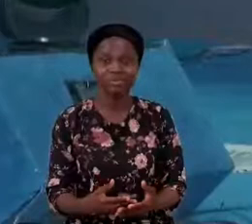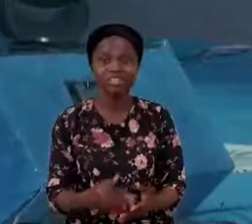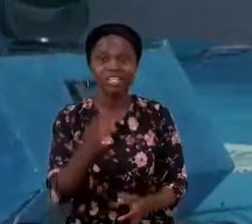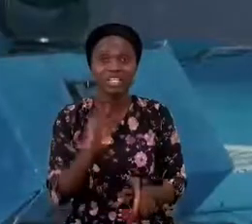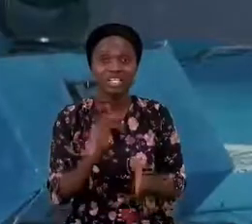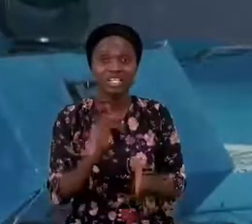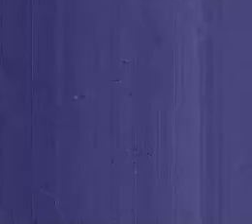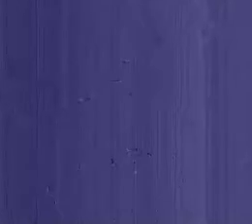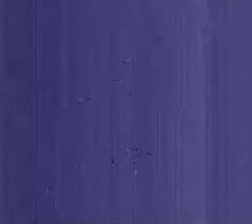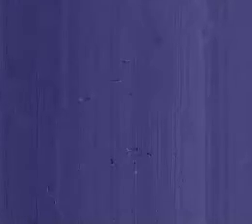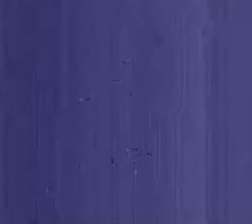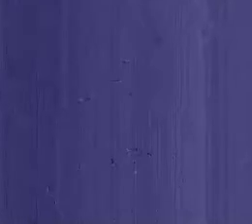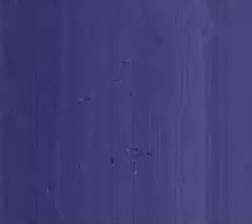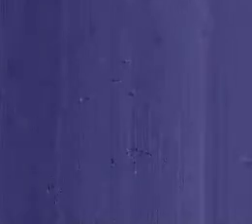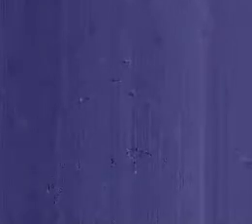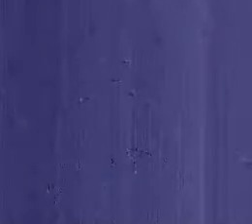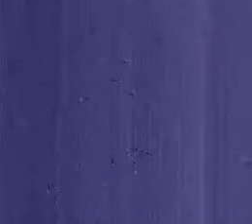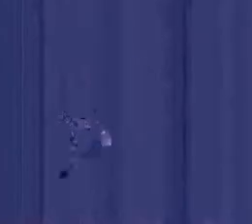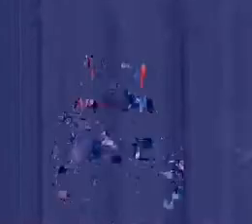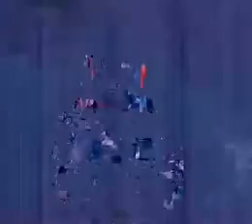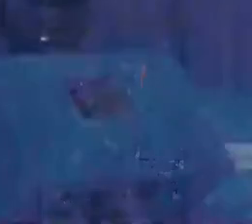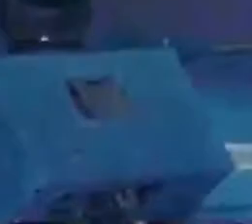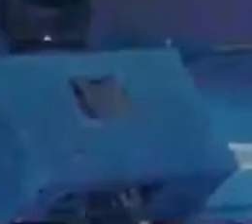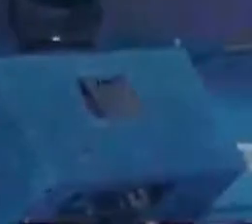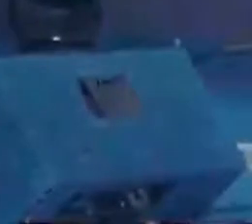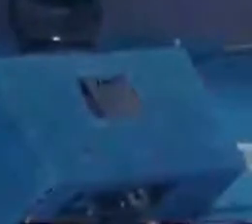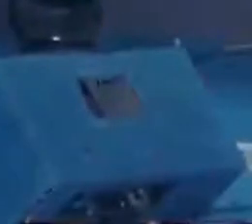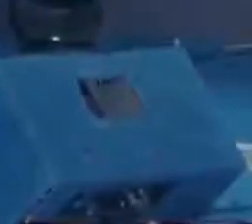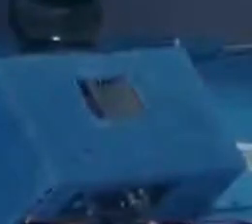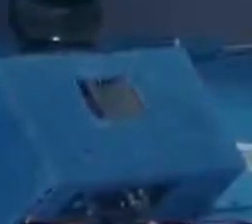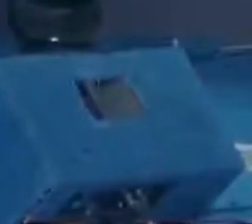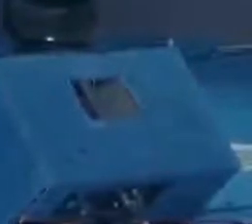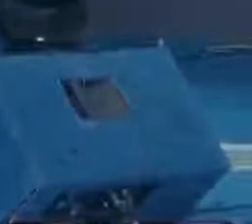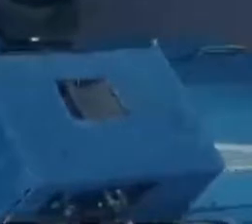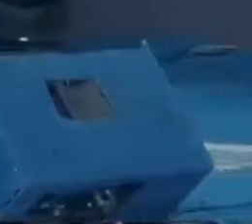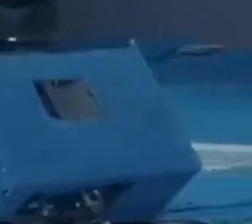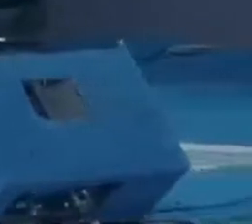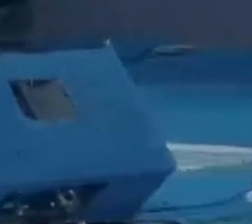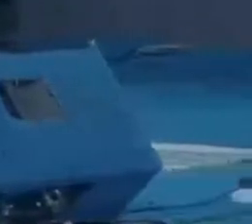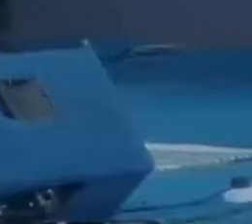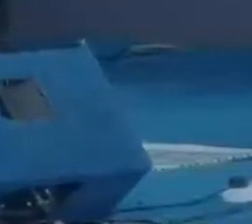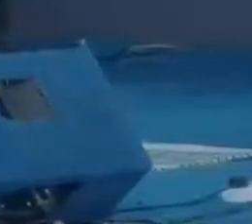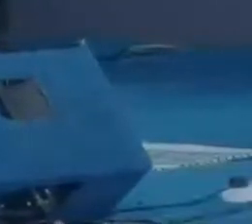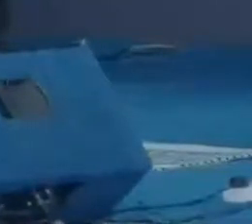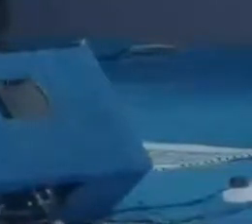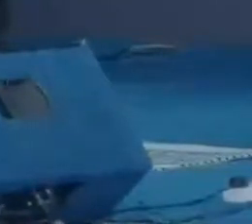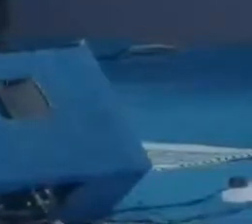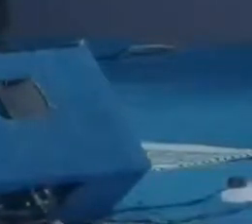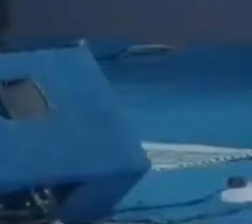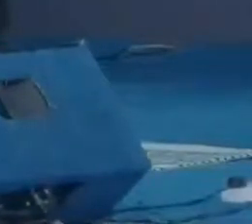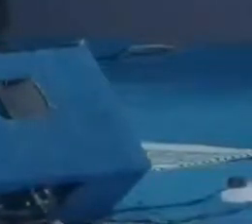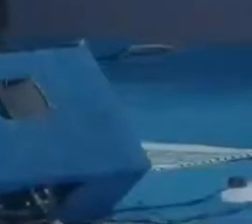cette tranquillité-là de la part de la maman ou de la famille. Il pleure. Nous ne sommes pas nés avec la persévérance.